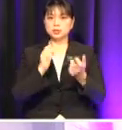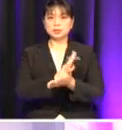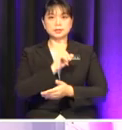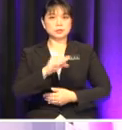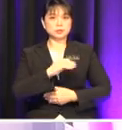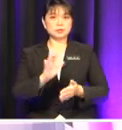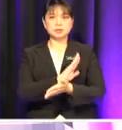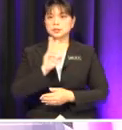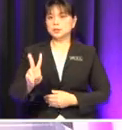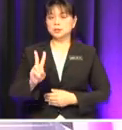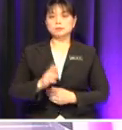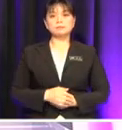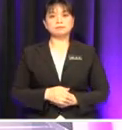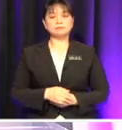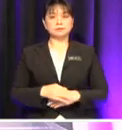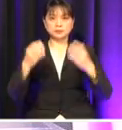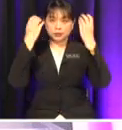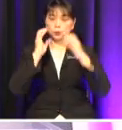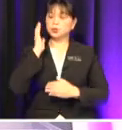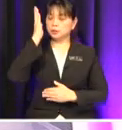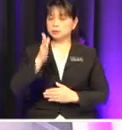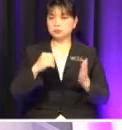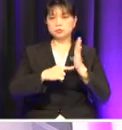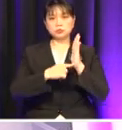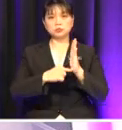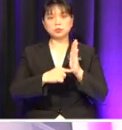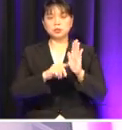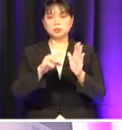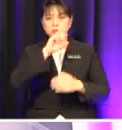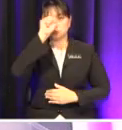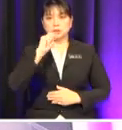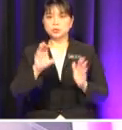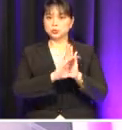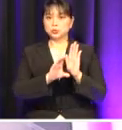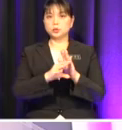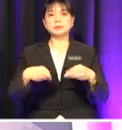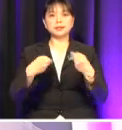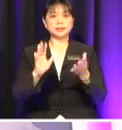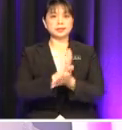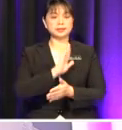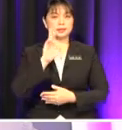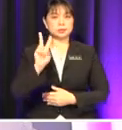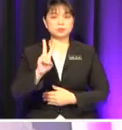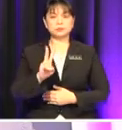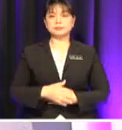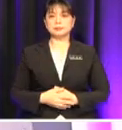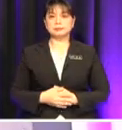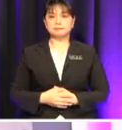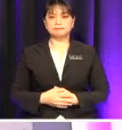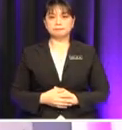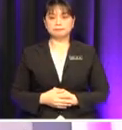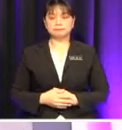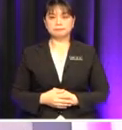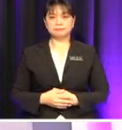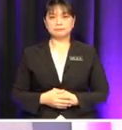untuk kita melihat kepada seorang contoh bagi kertas dua bagian yaitu soal struktur